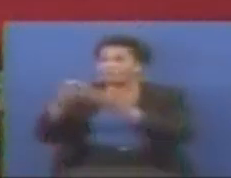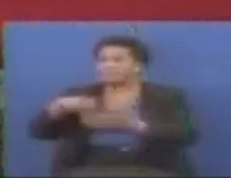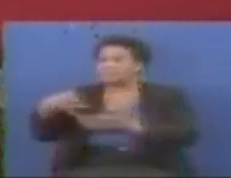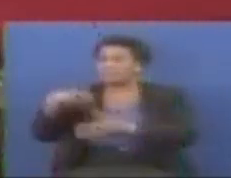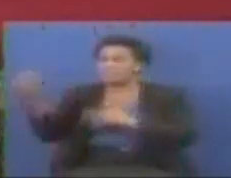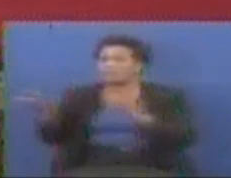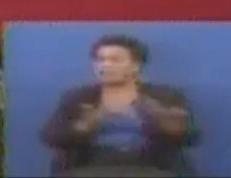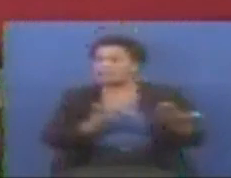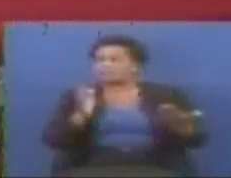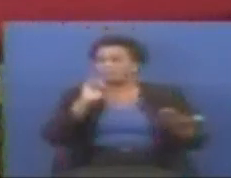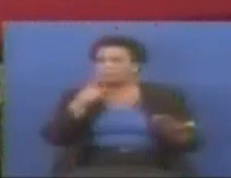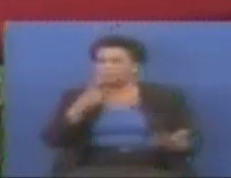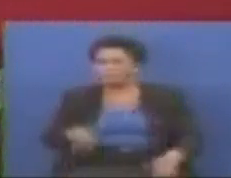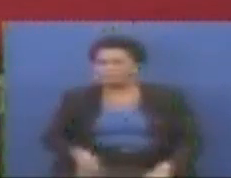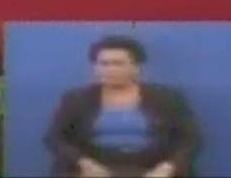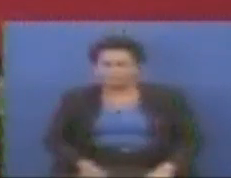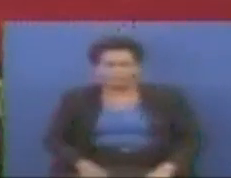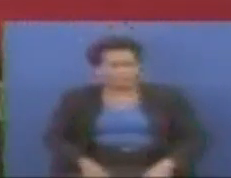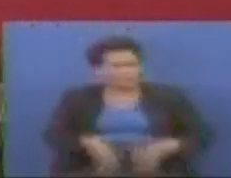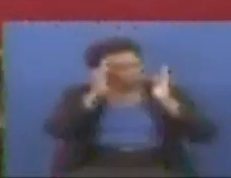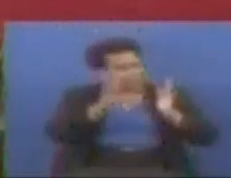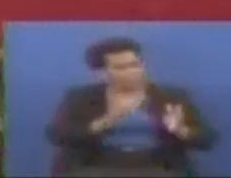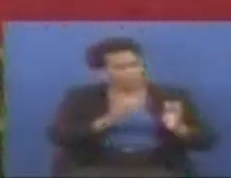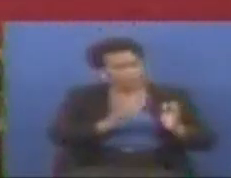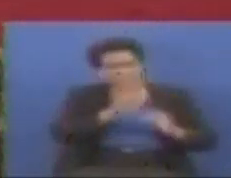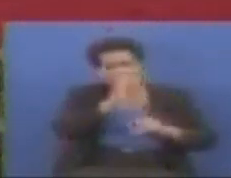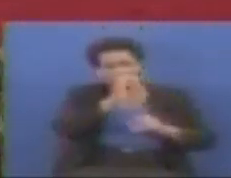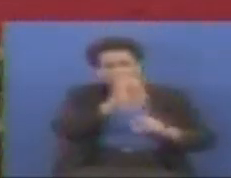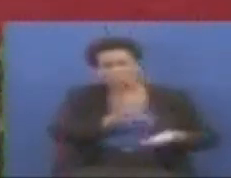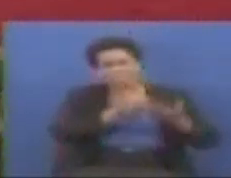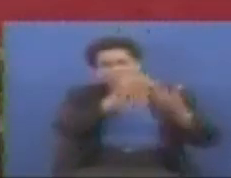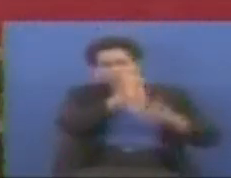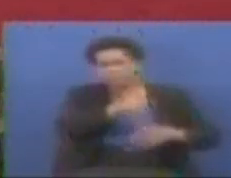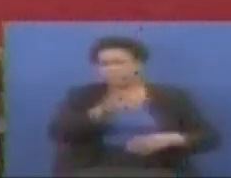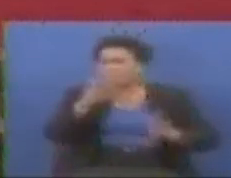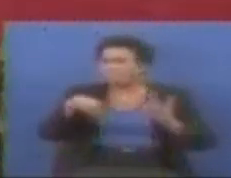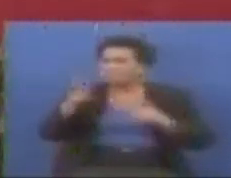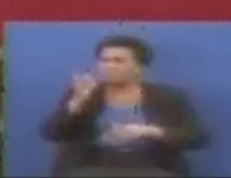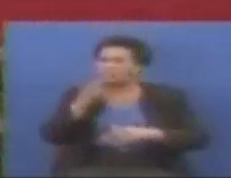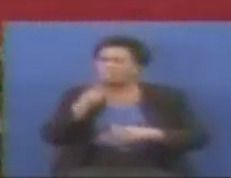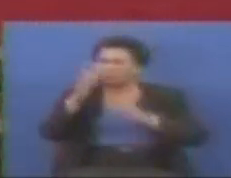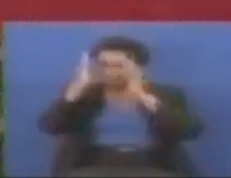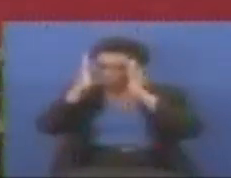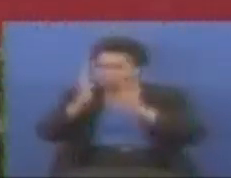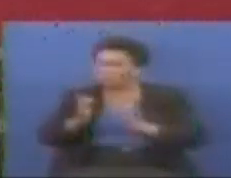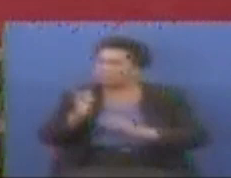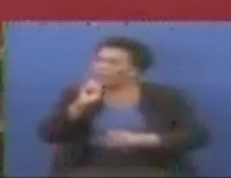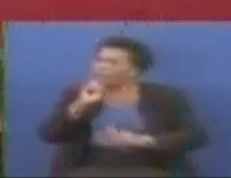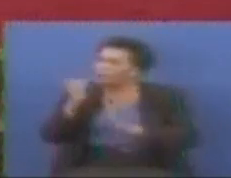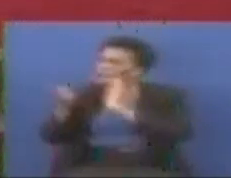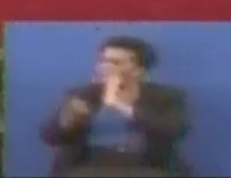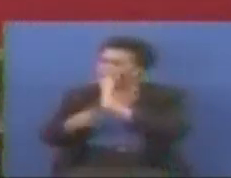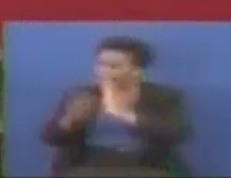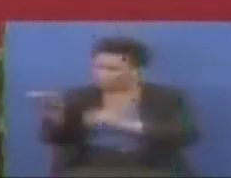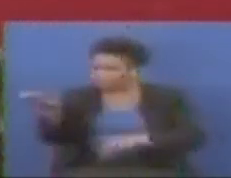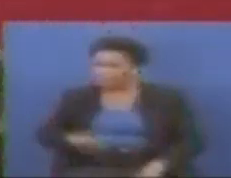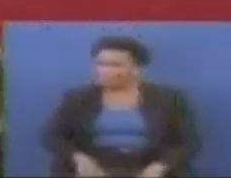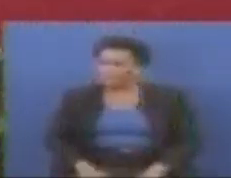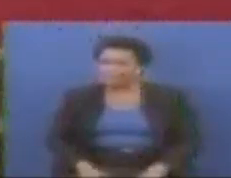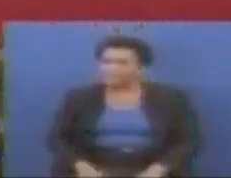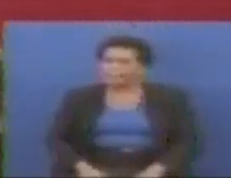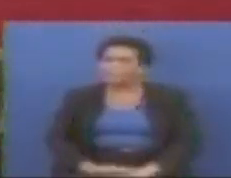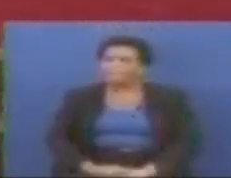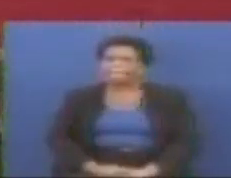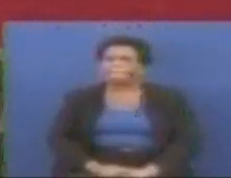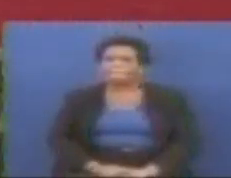uraibu wanatakiwa wapatiwe shughuli mbalimbali za kufanya ili wasahau shughuli ile ya utumiaji wa dawa za